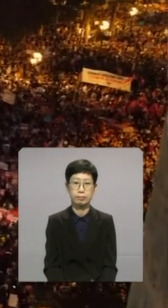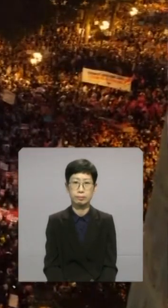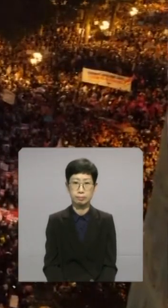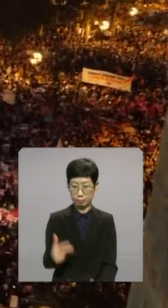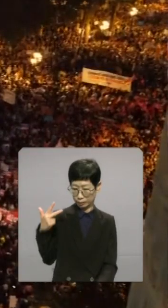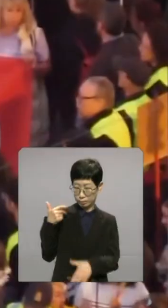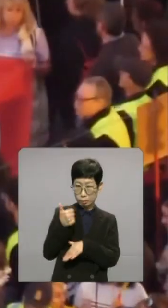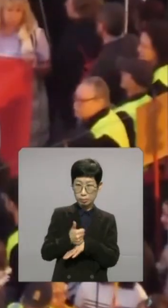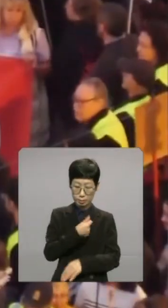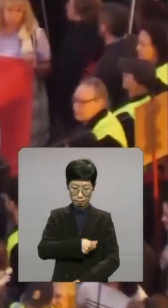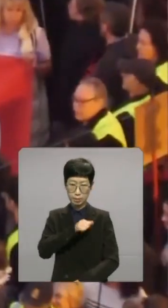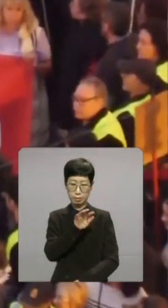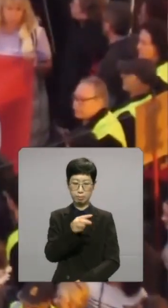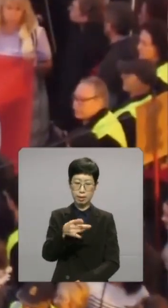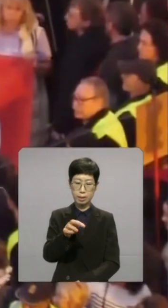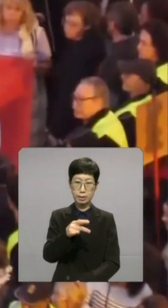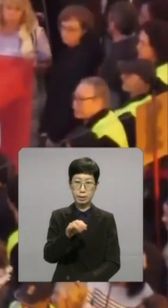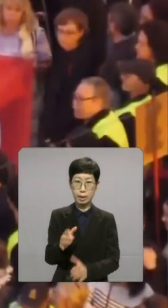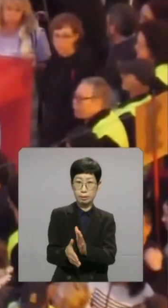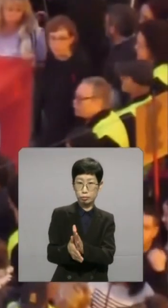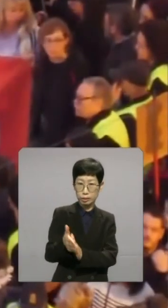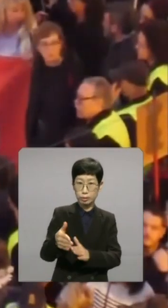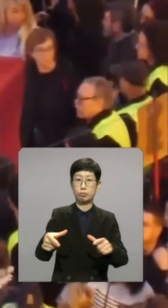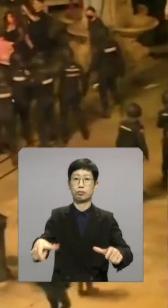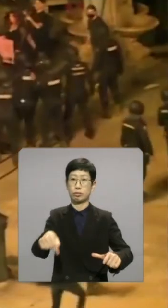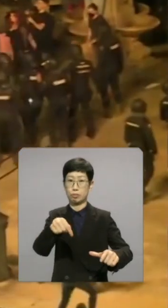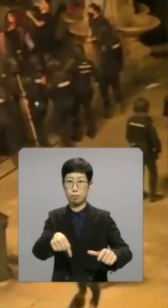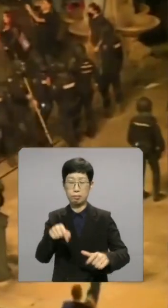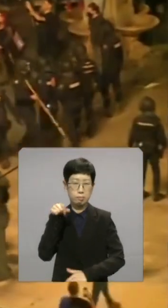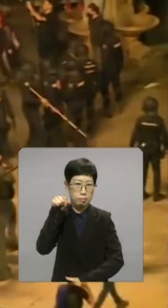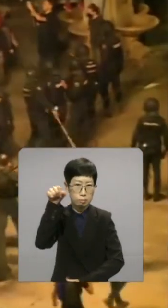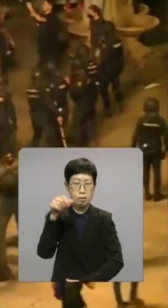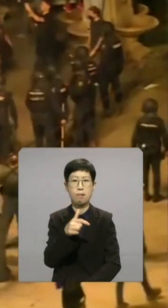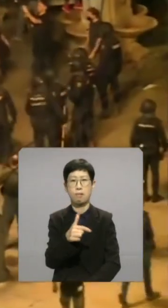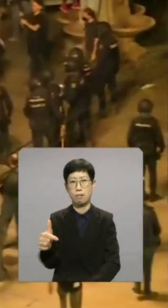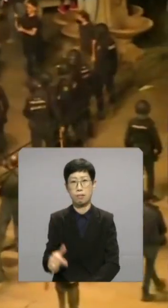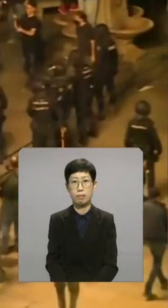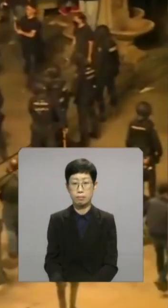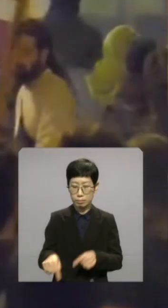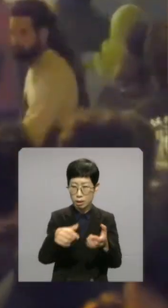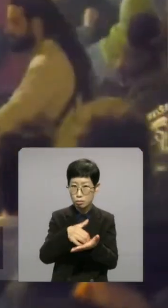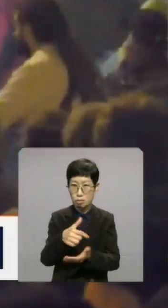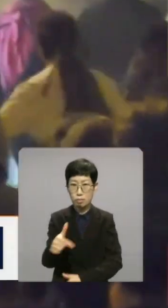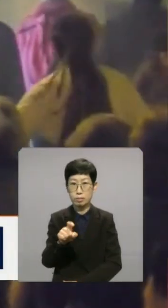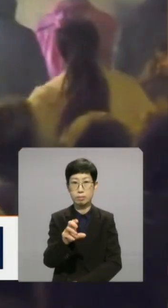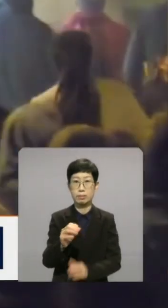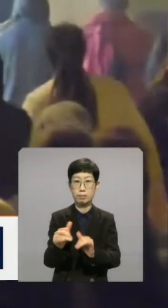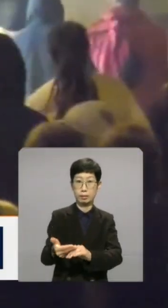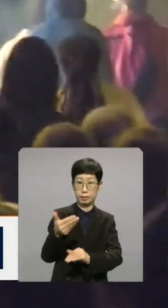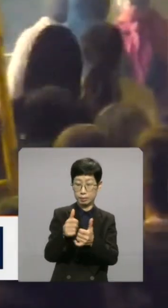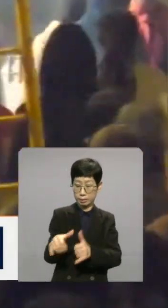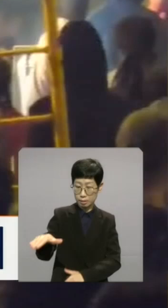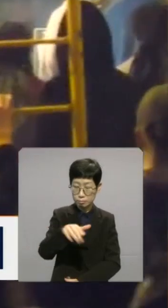지난 주말 스페인 발렌시아주의 주도 발렌시아시에서 대규모 집회가 열렸습니다. 10만 명 이상의